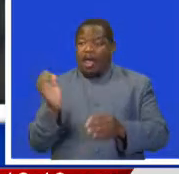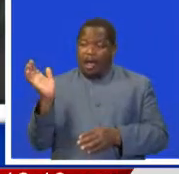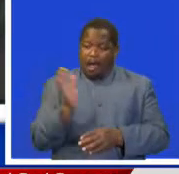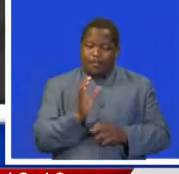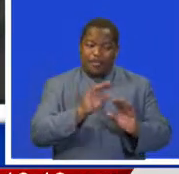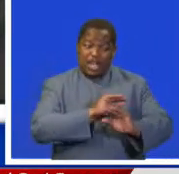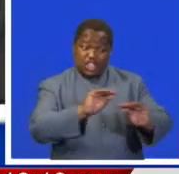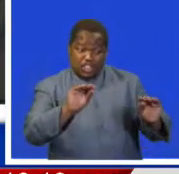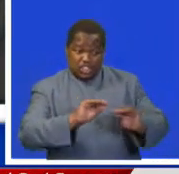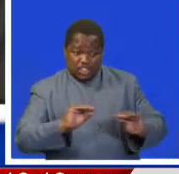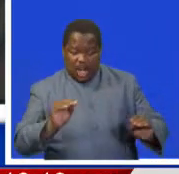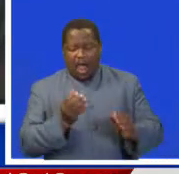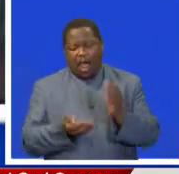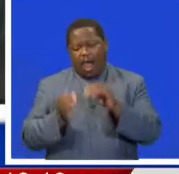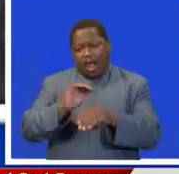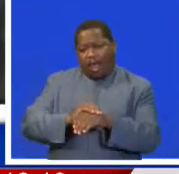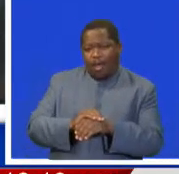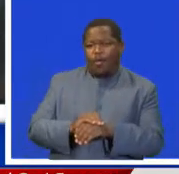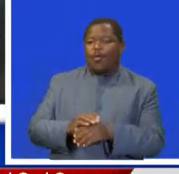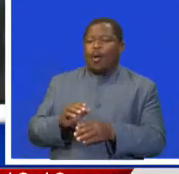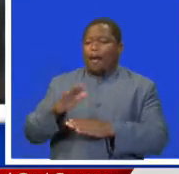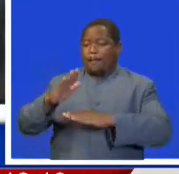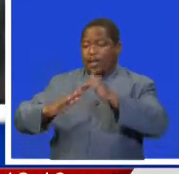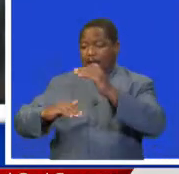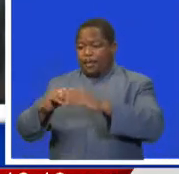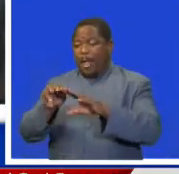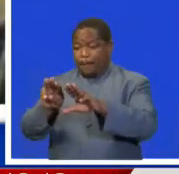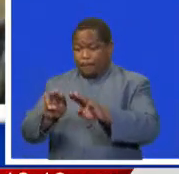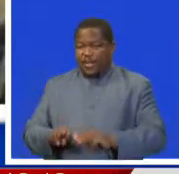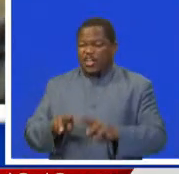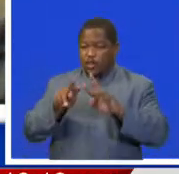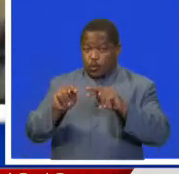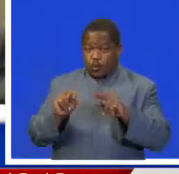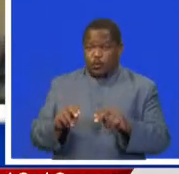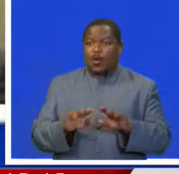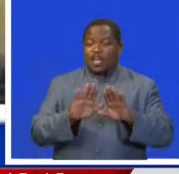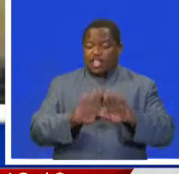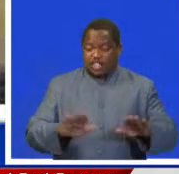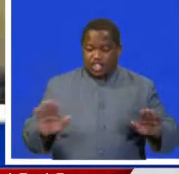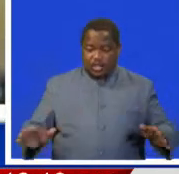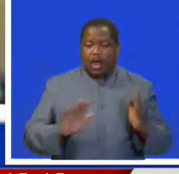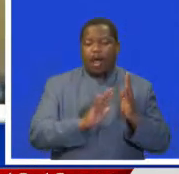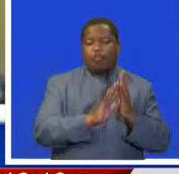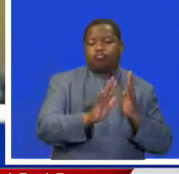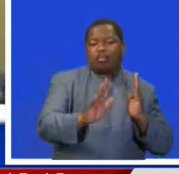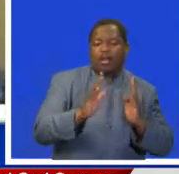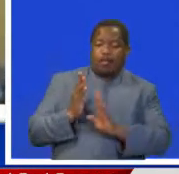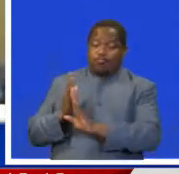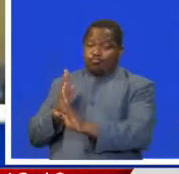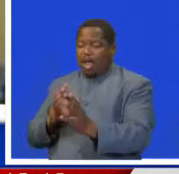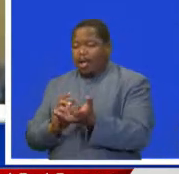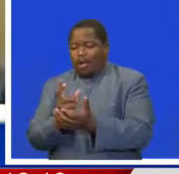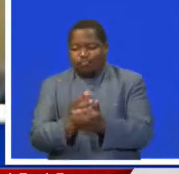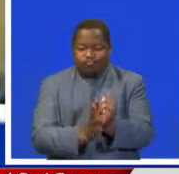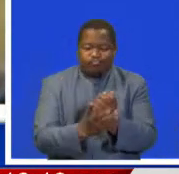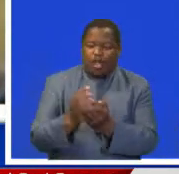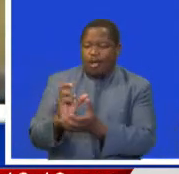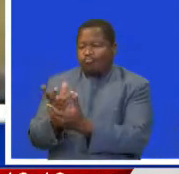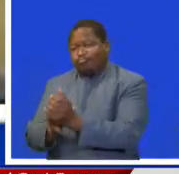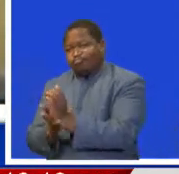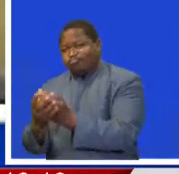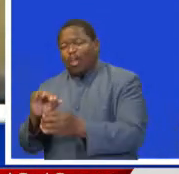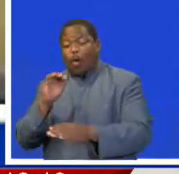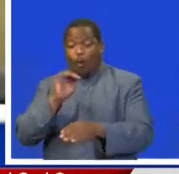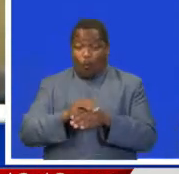tandla ema-hand washing stations. Abet Nico JLOT lena ngulenye yetindlela tekulungiselela kuvulwa